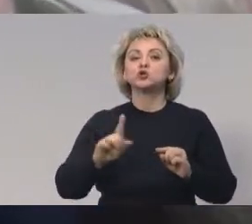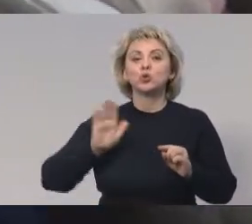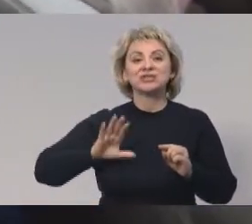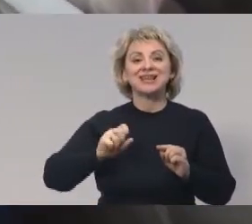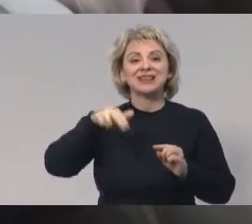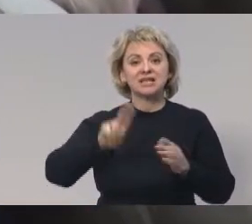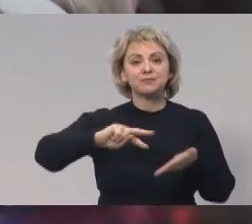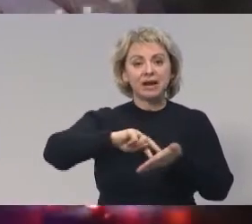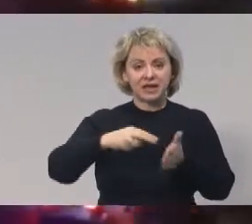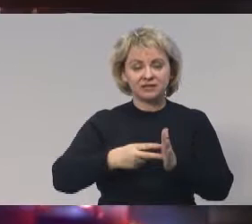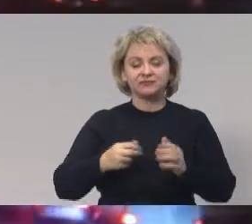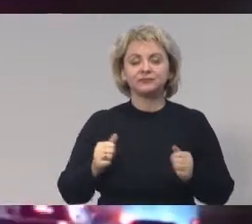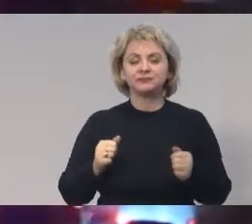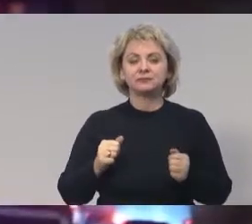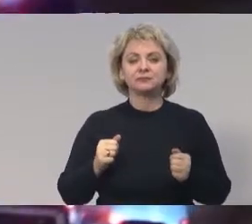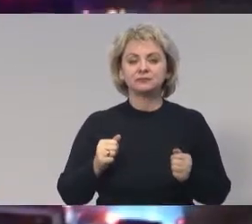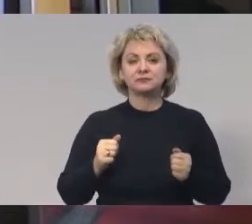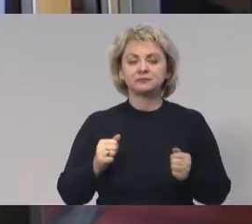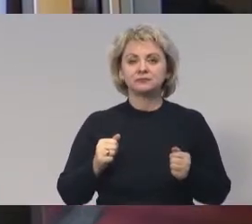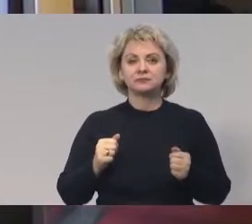от нацпроектов.